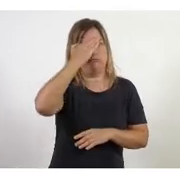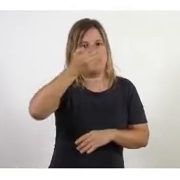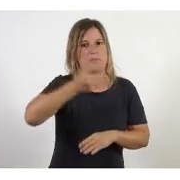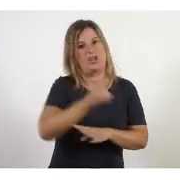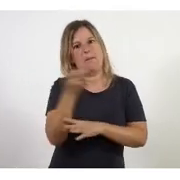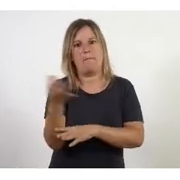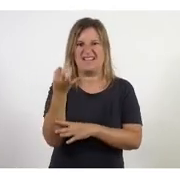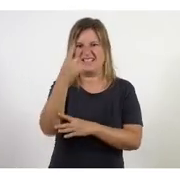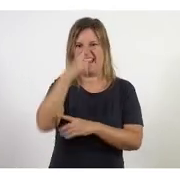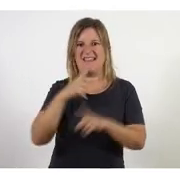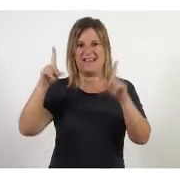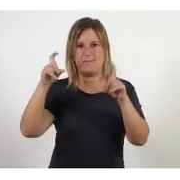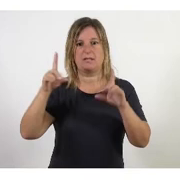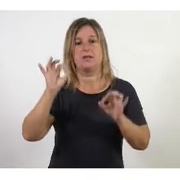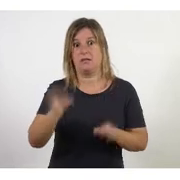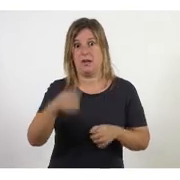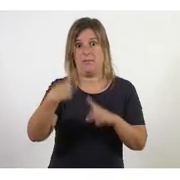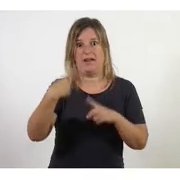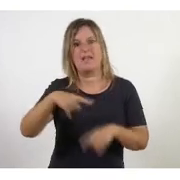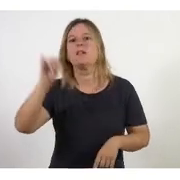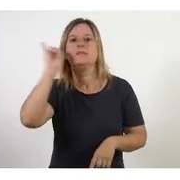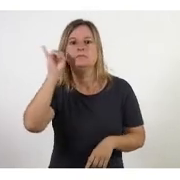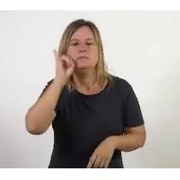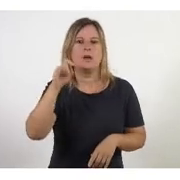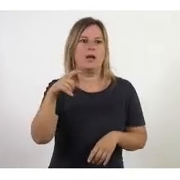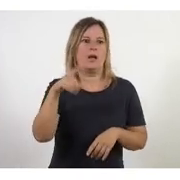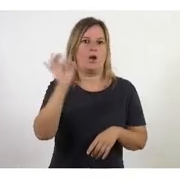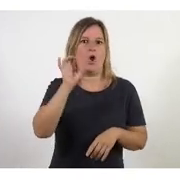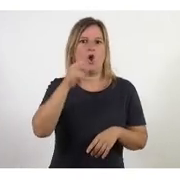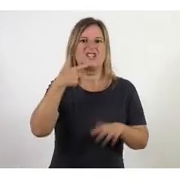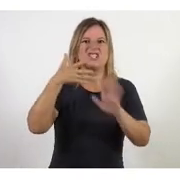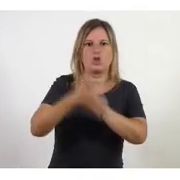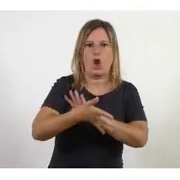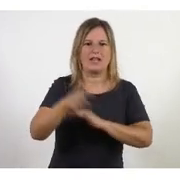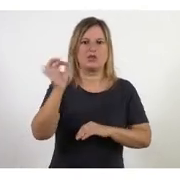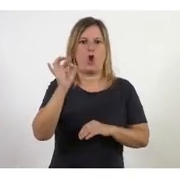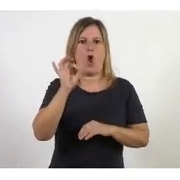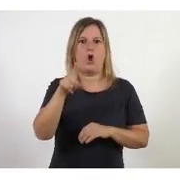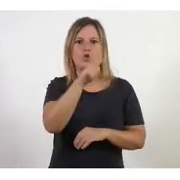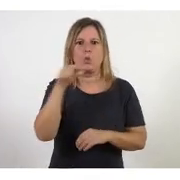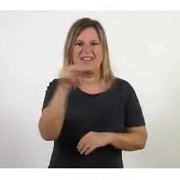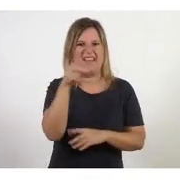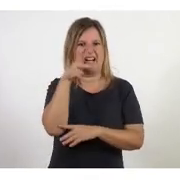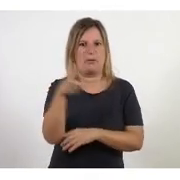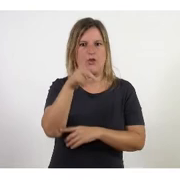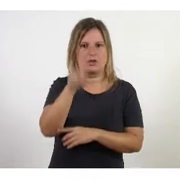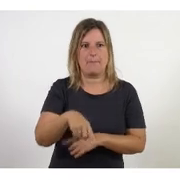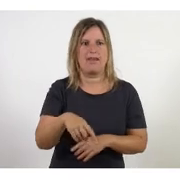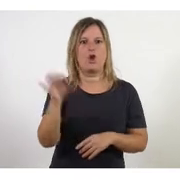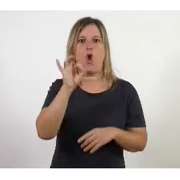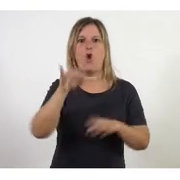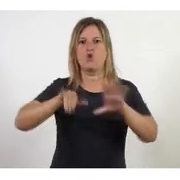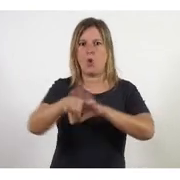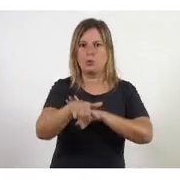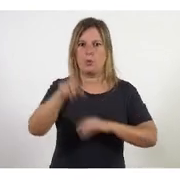té la Instagram TV, tenim els stories, a Twitter els vídeos funcionen super, super bé. YouTube. També poden ser vídeos a YouTube, per exemple,